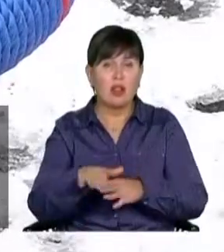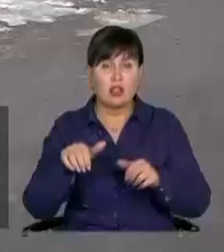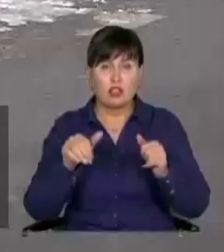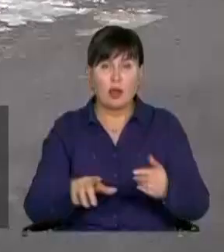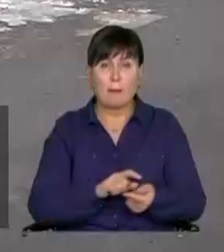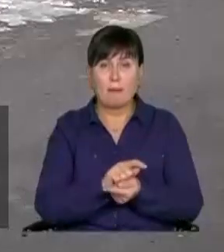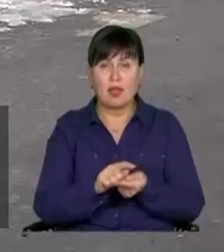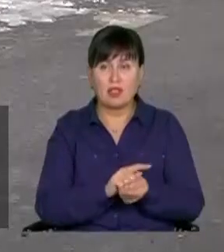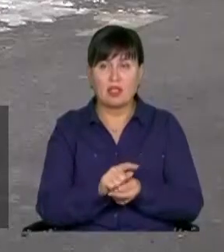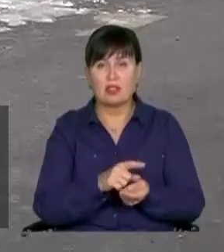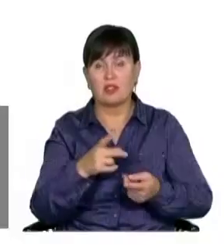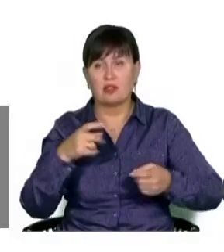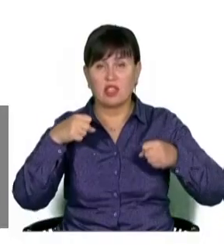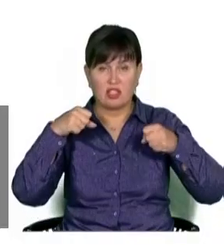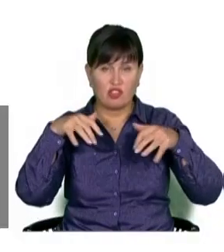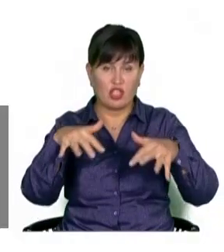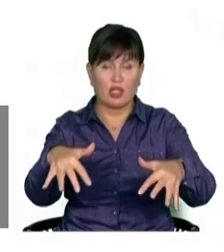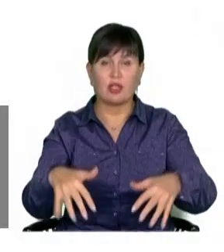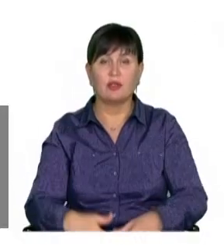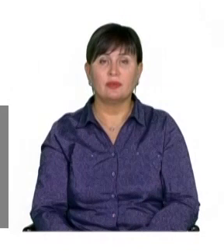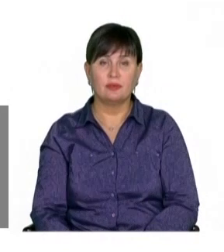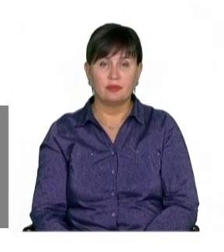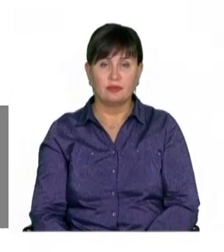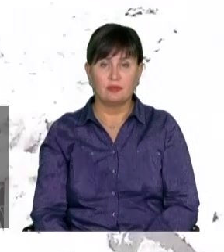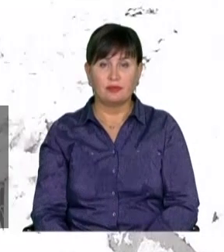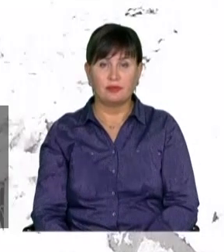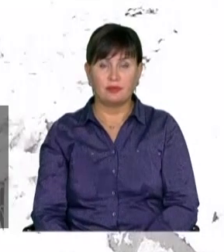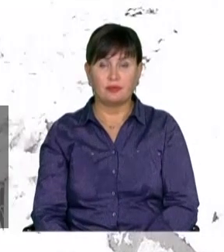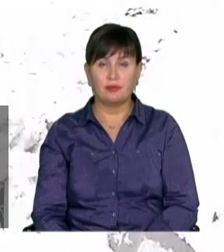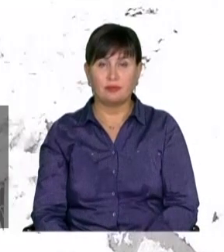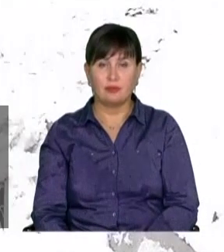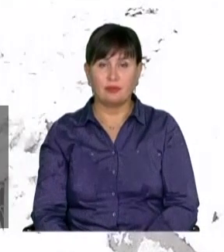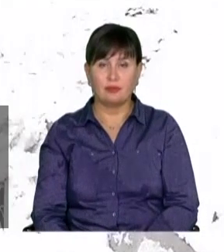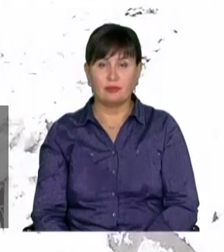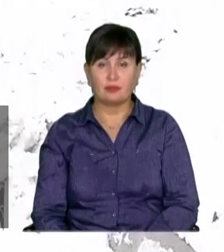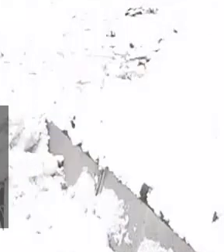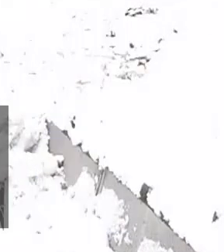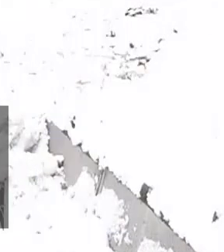модернизировать и наружное освещение. Яс Махамбетов, Сагынгали Мунайтпасов, телеканал «Алматы».